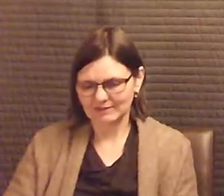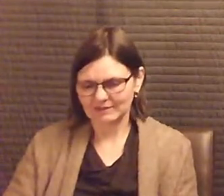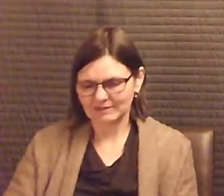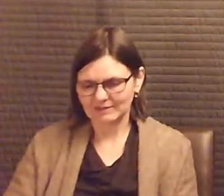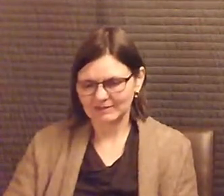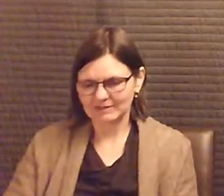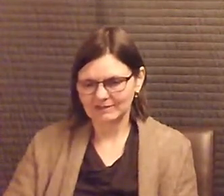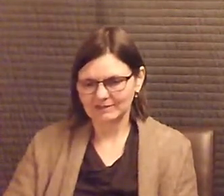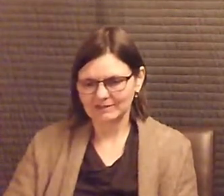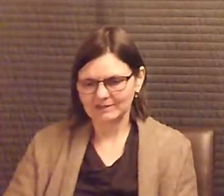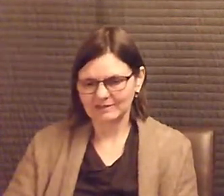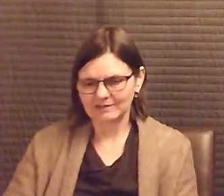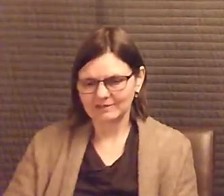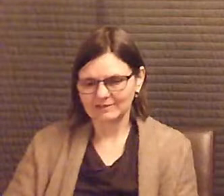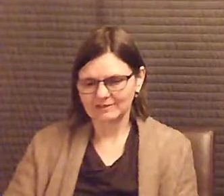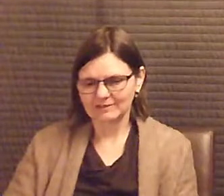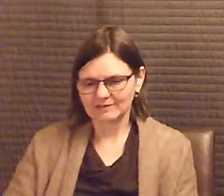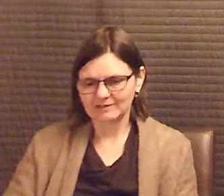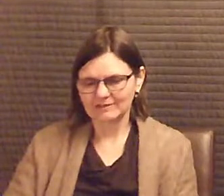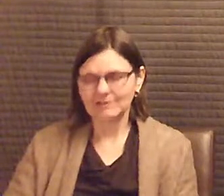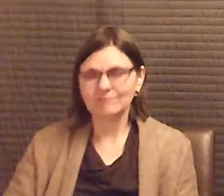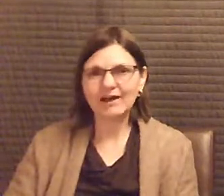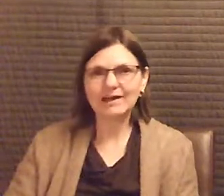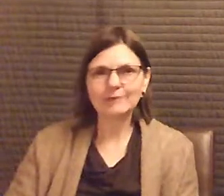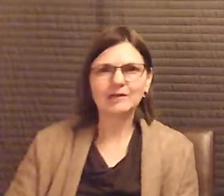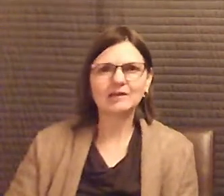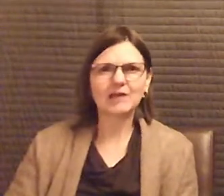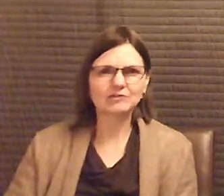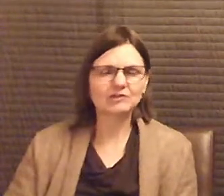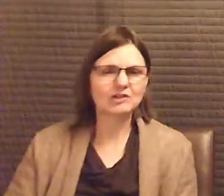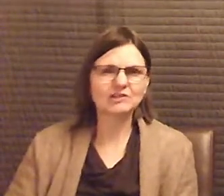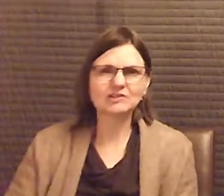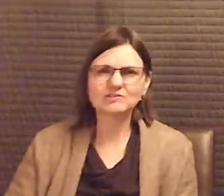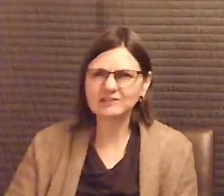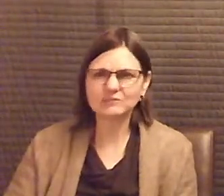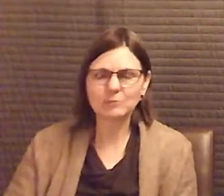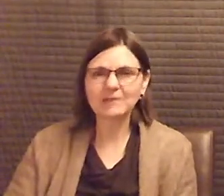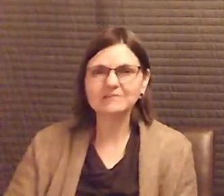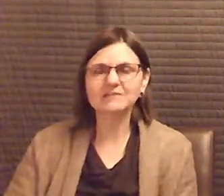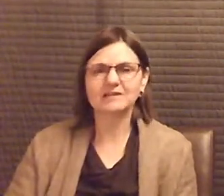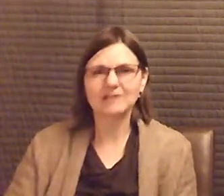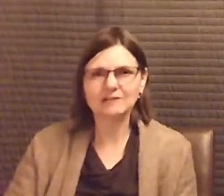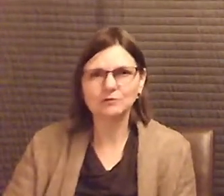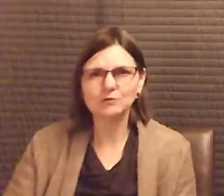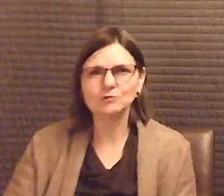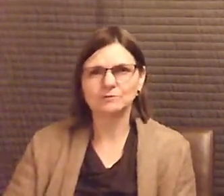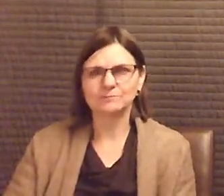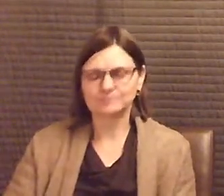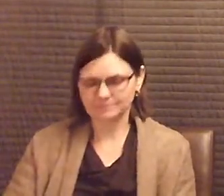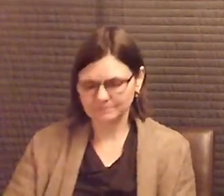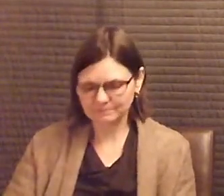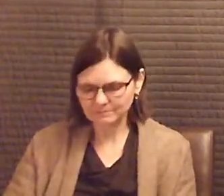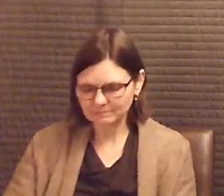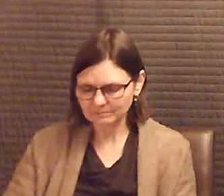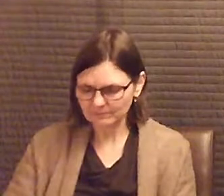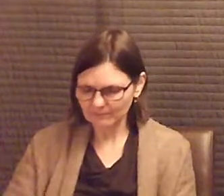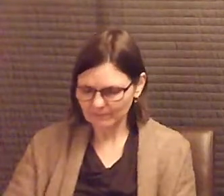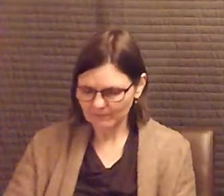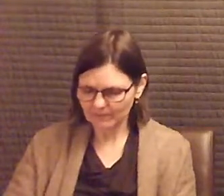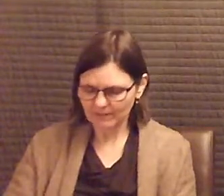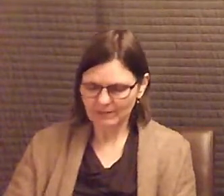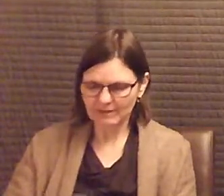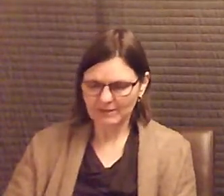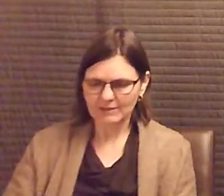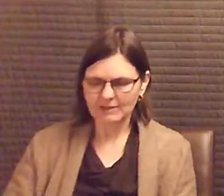week is mooi en die grote strand ga ik heb ik juist in de in de zwakste moment is een kracht gevoel en toen aantal landen die